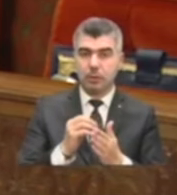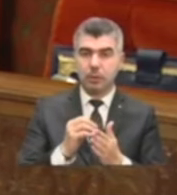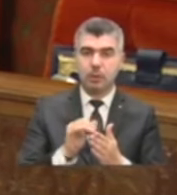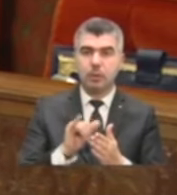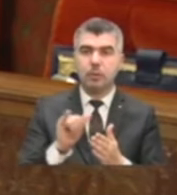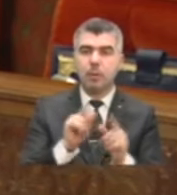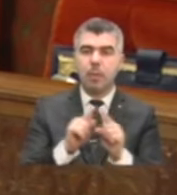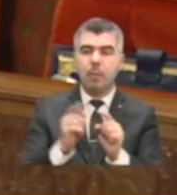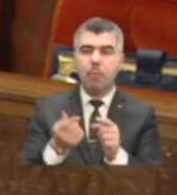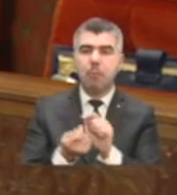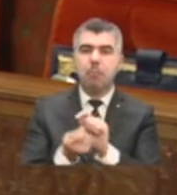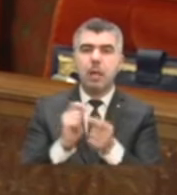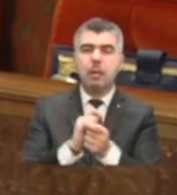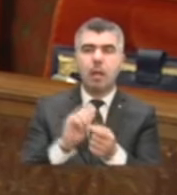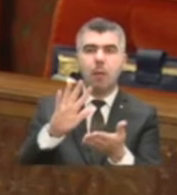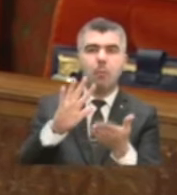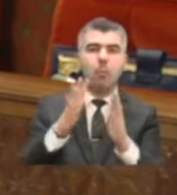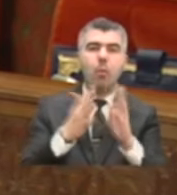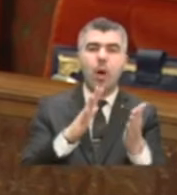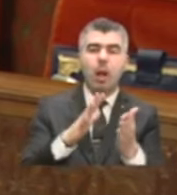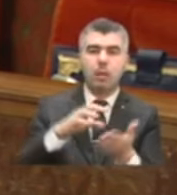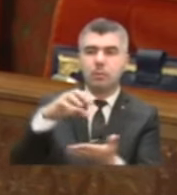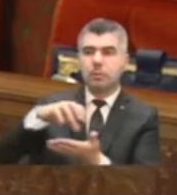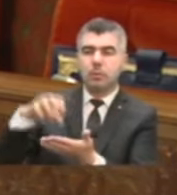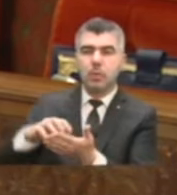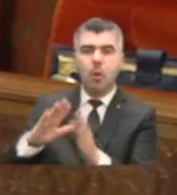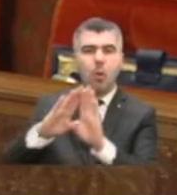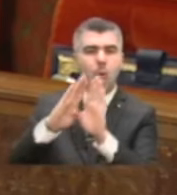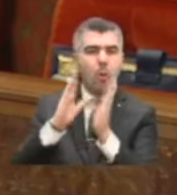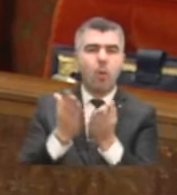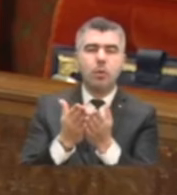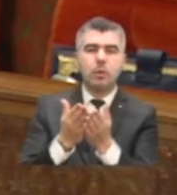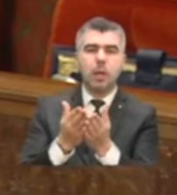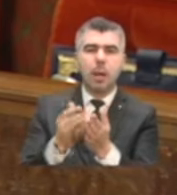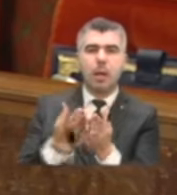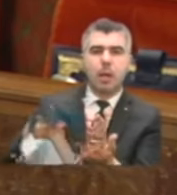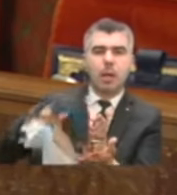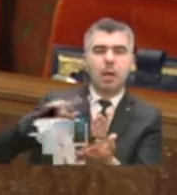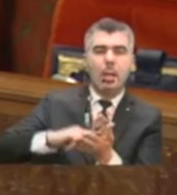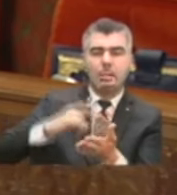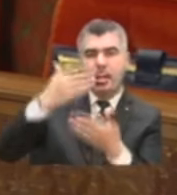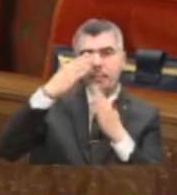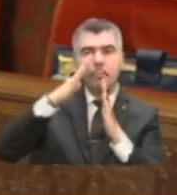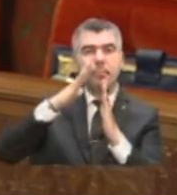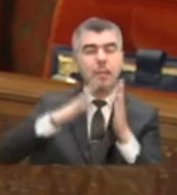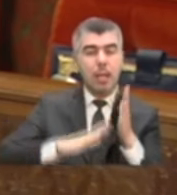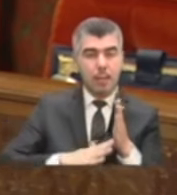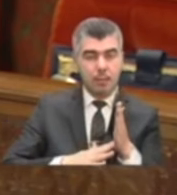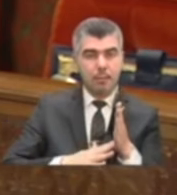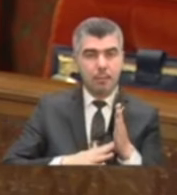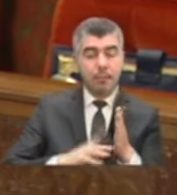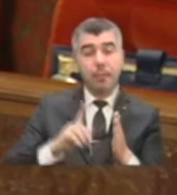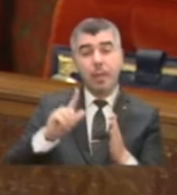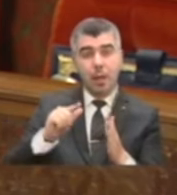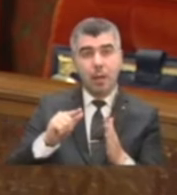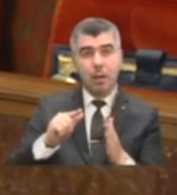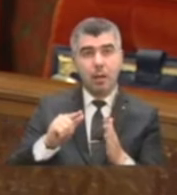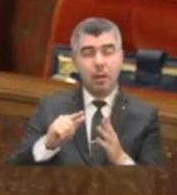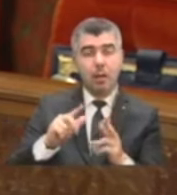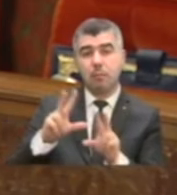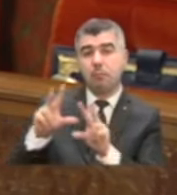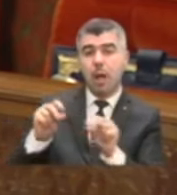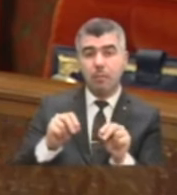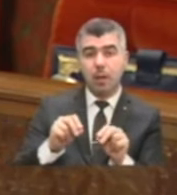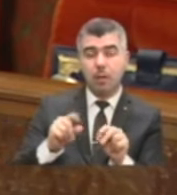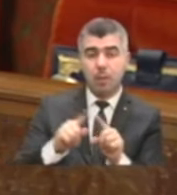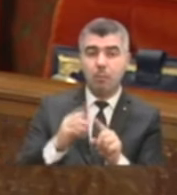أثار التغيرات المناخية على جميع المطارات في المغرب، لأنه كاين احتمال حدوث ظواهر